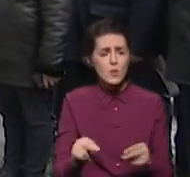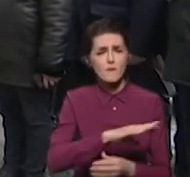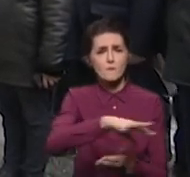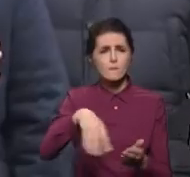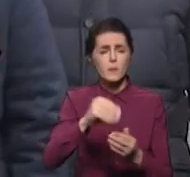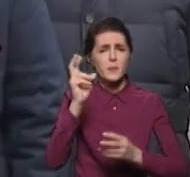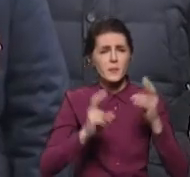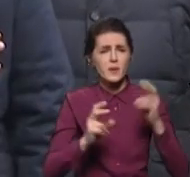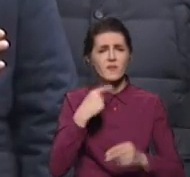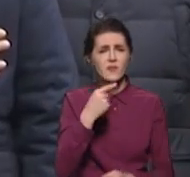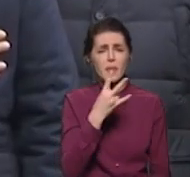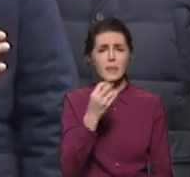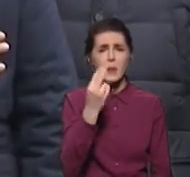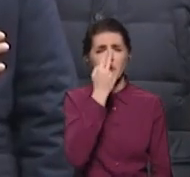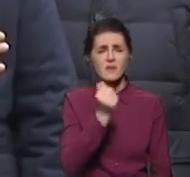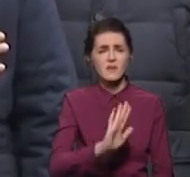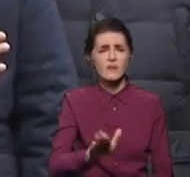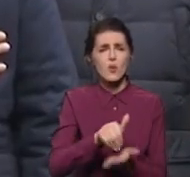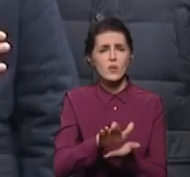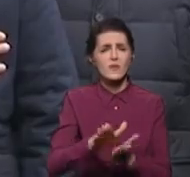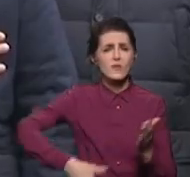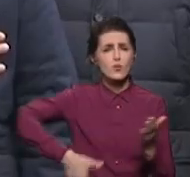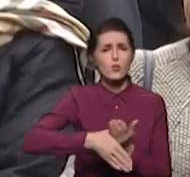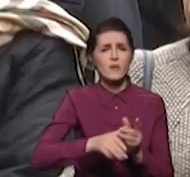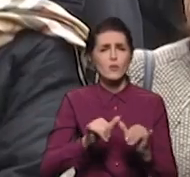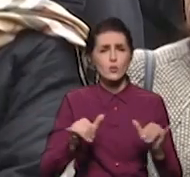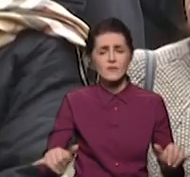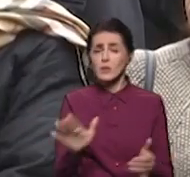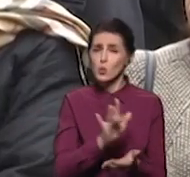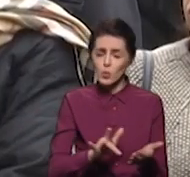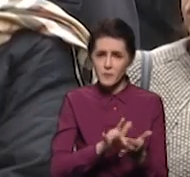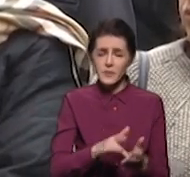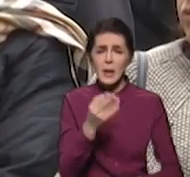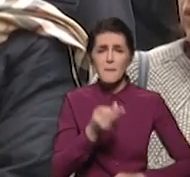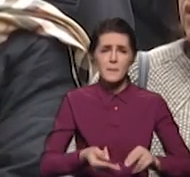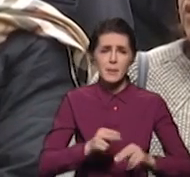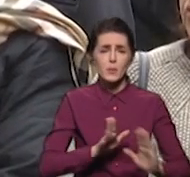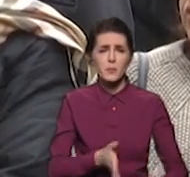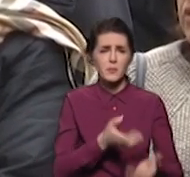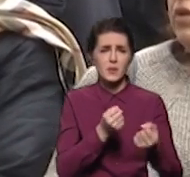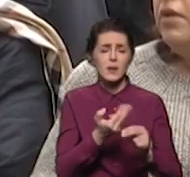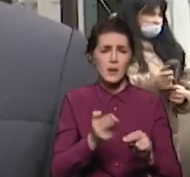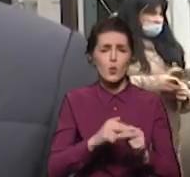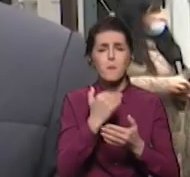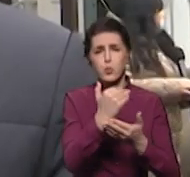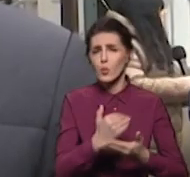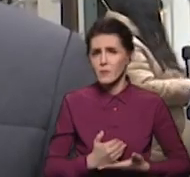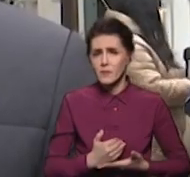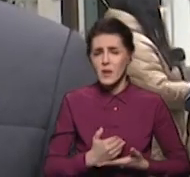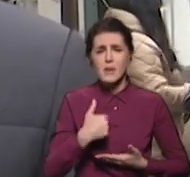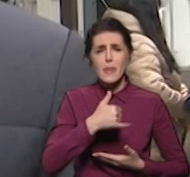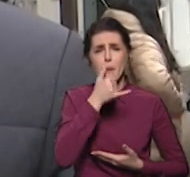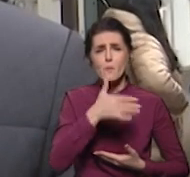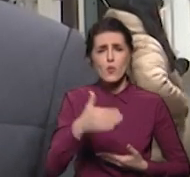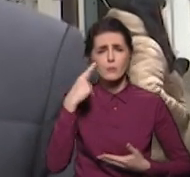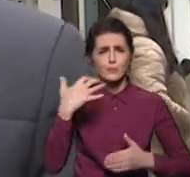зазначають, що не звикли відмовляти у допомозі задля розвитку міста. Тому підтримали цей проєкт. Ми не могли залишитися в